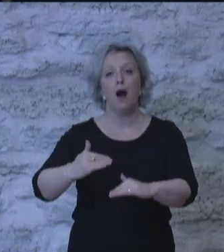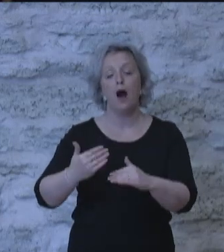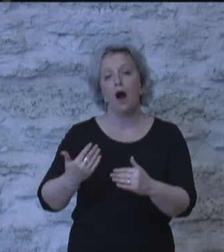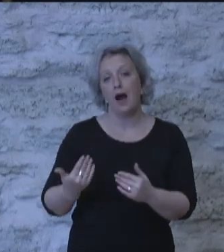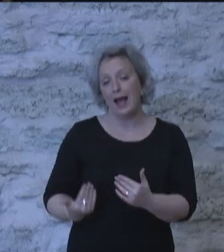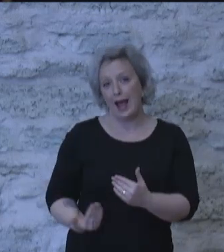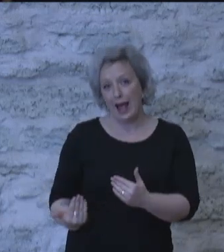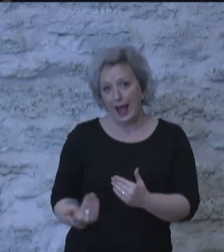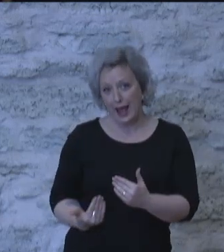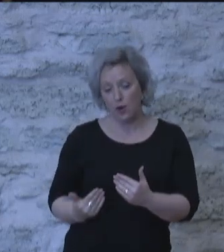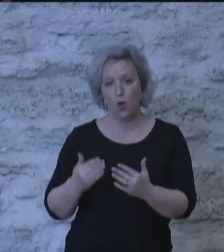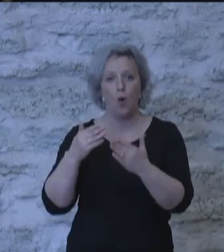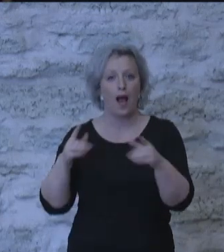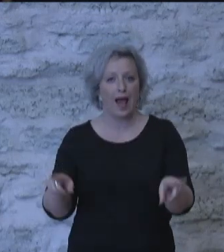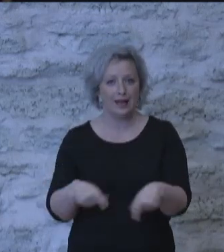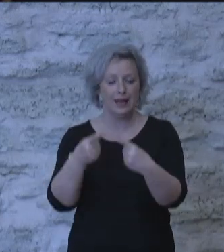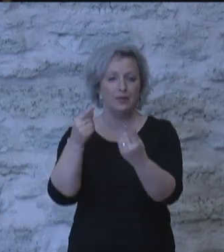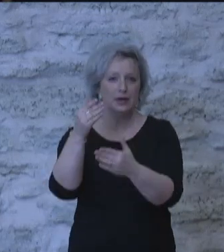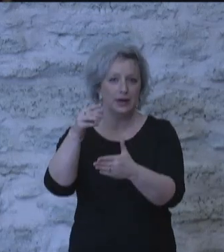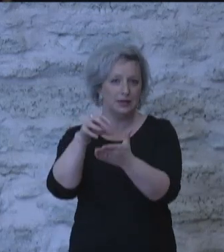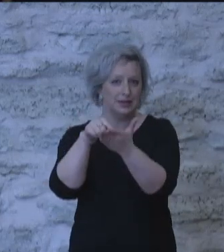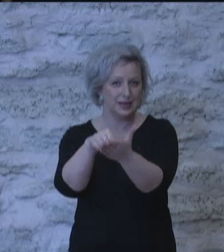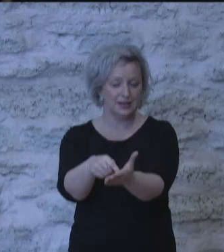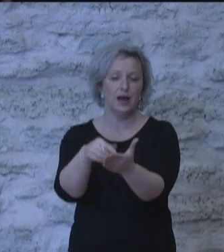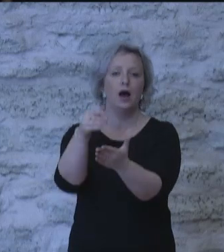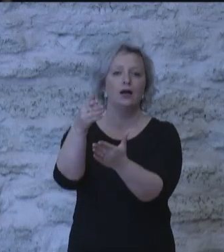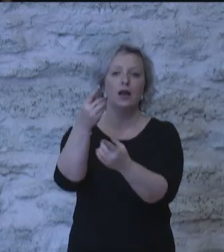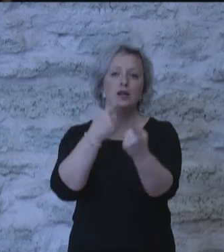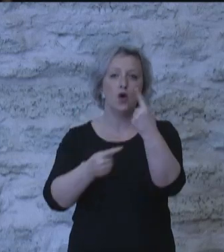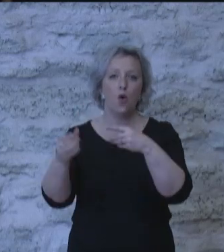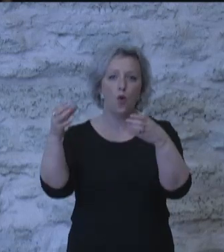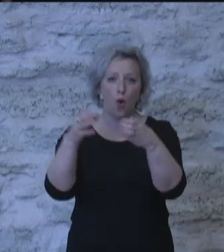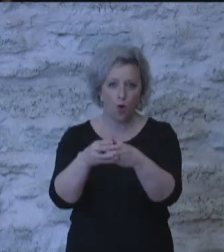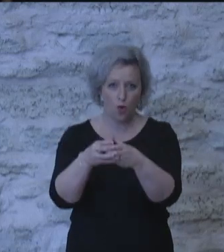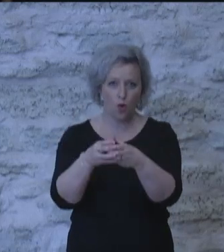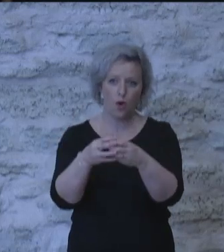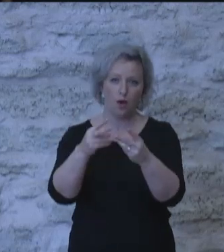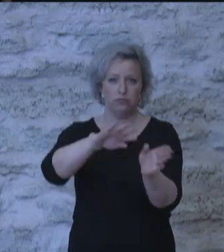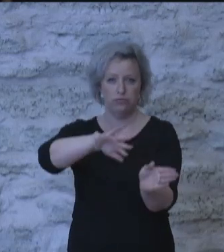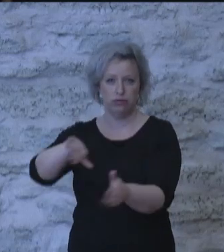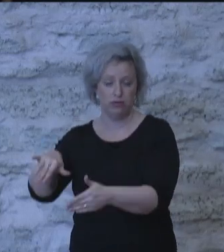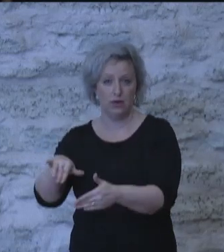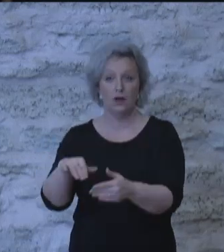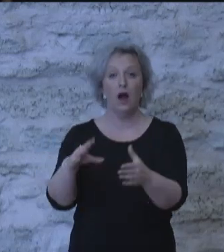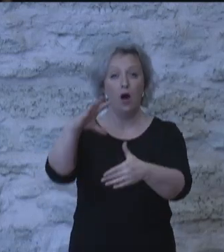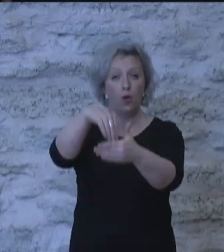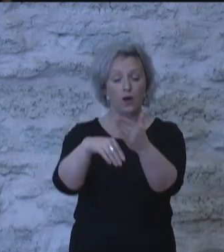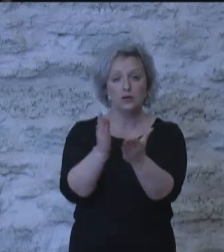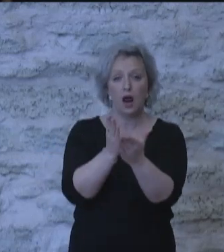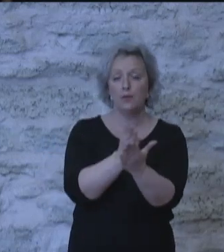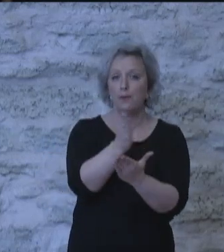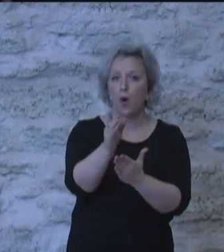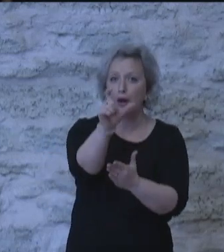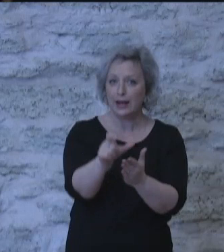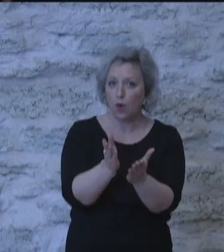vahetud. Alati on olnud maailu edendamise sihtasutuse nõukogus üks osa poliitikud, aga üks osa on väga selge, et on